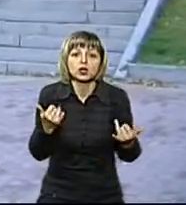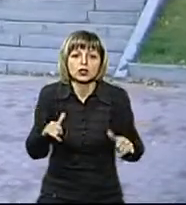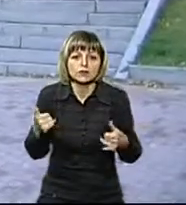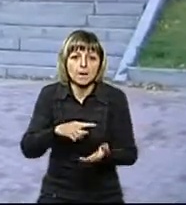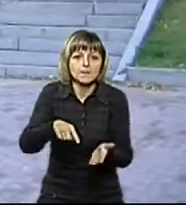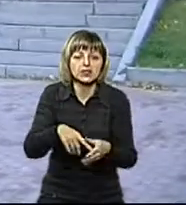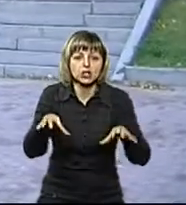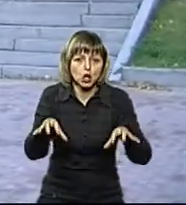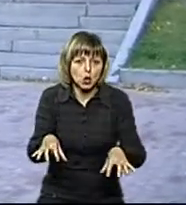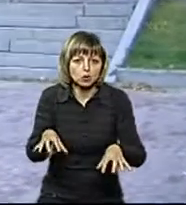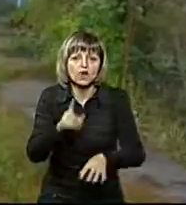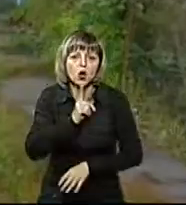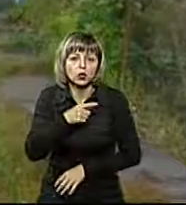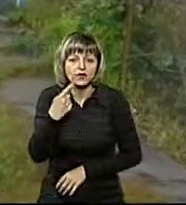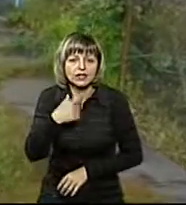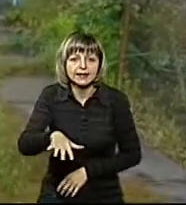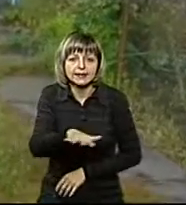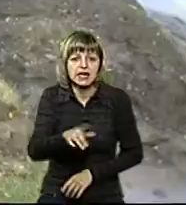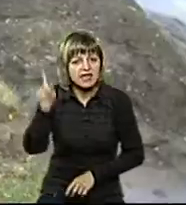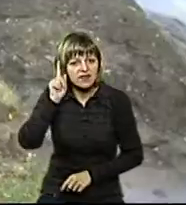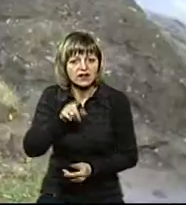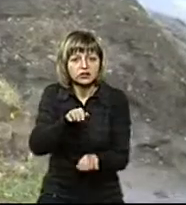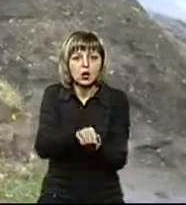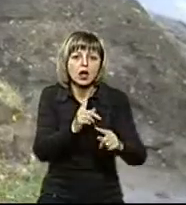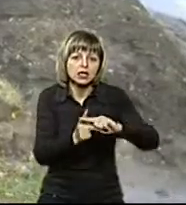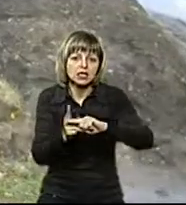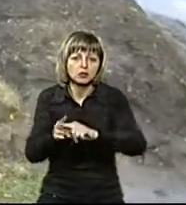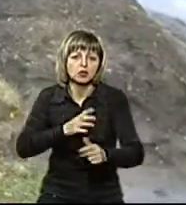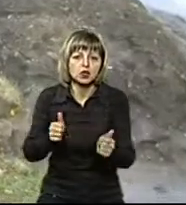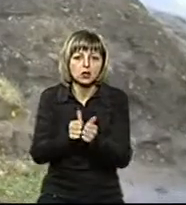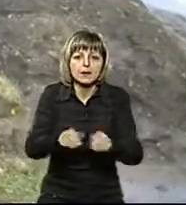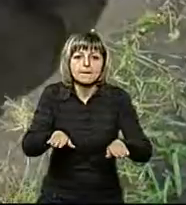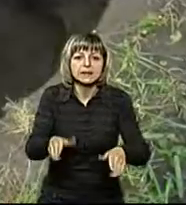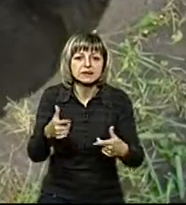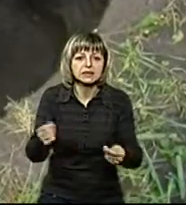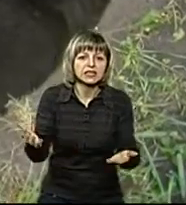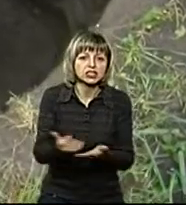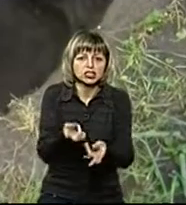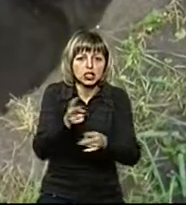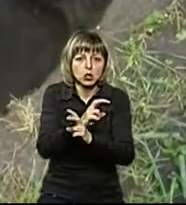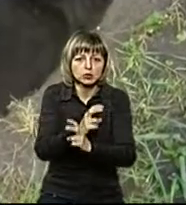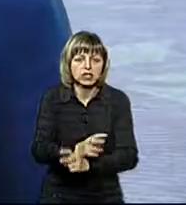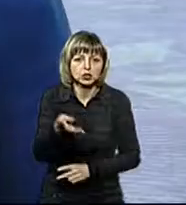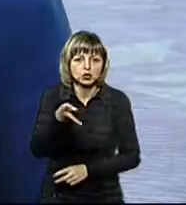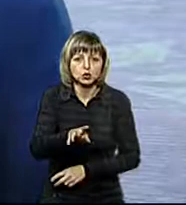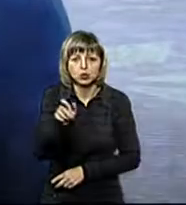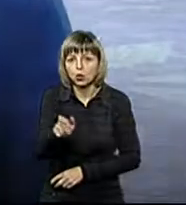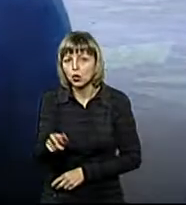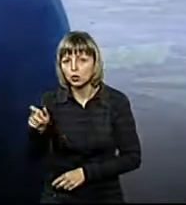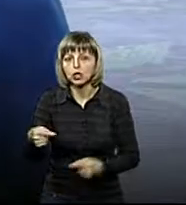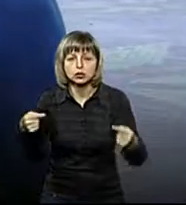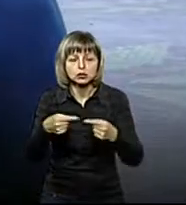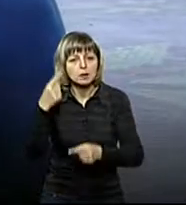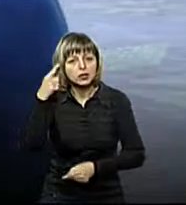Міський голова Горохова Віктор Годик каже, що територія єврейського кладовища була поруч із місцем, де знайшли останки 4 людей. Це достеменно